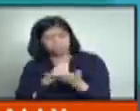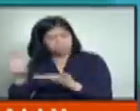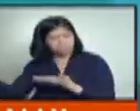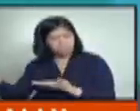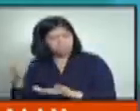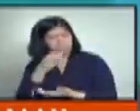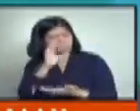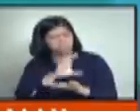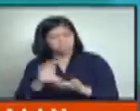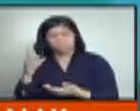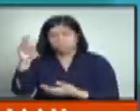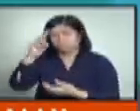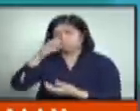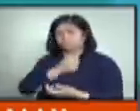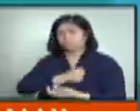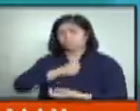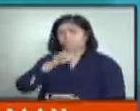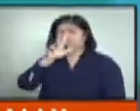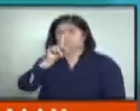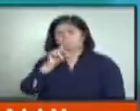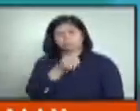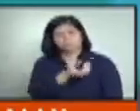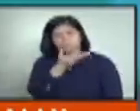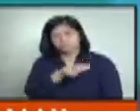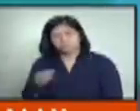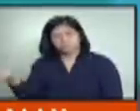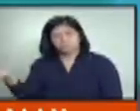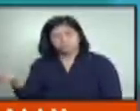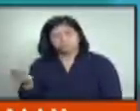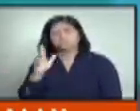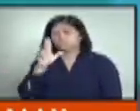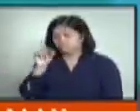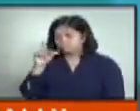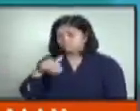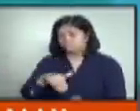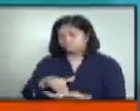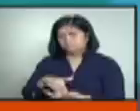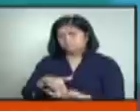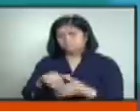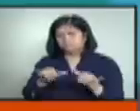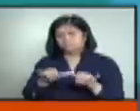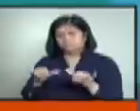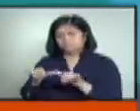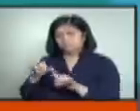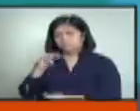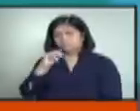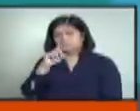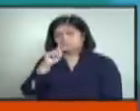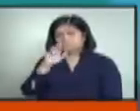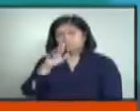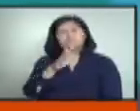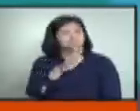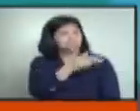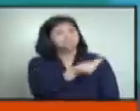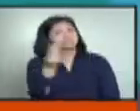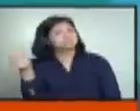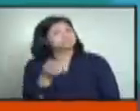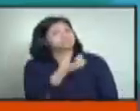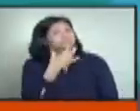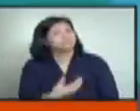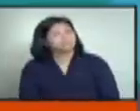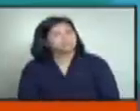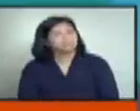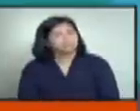nyo? 38, sir. O magkano binigay nyo po? 38,000 yung linear meter niya, yung isang linear meter kaya niya. Kaya po, magkano pong binigay